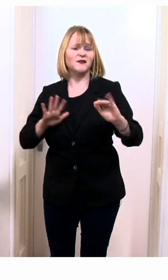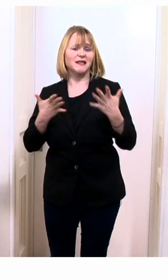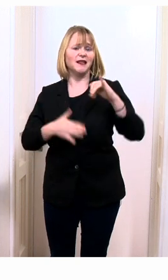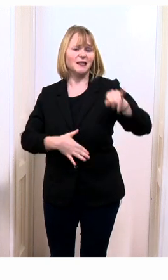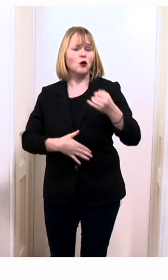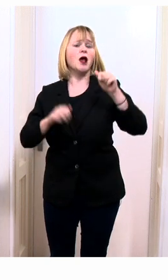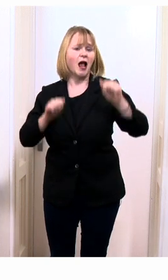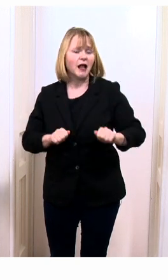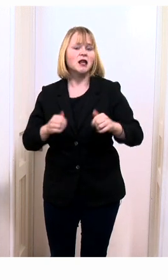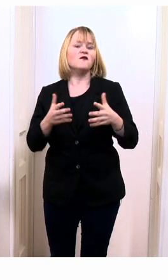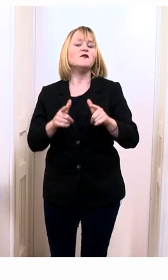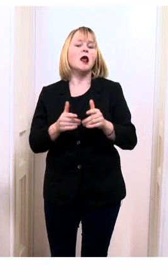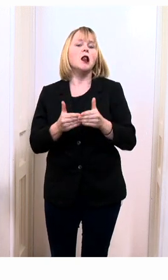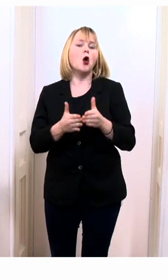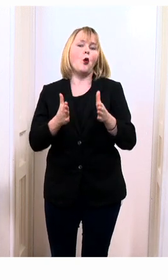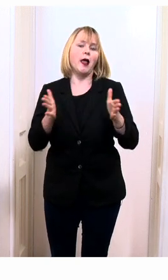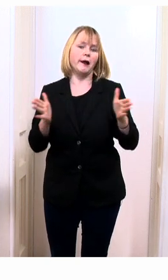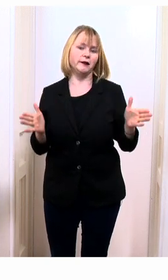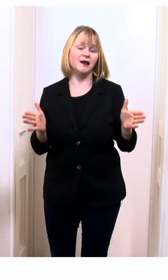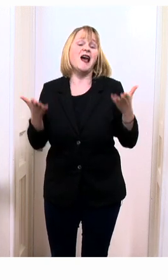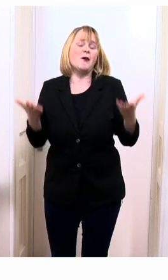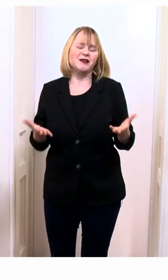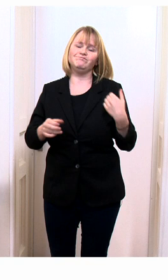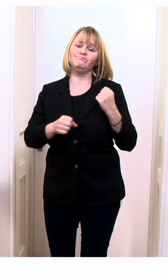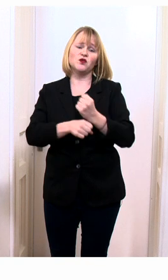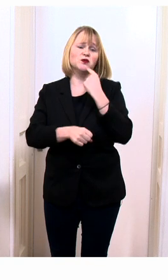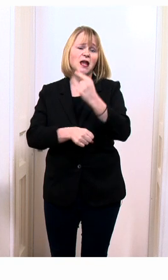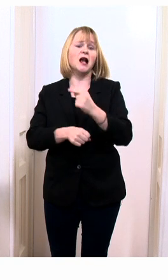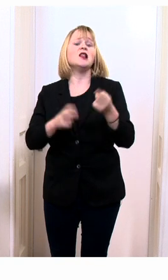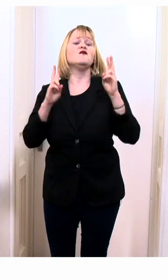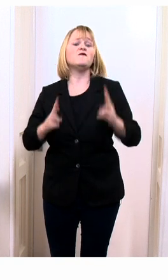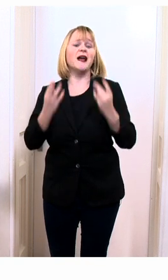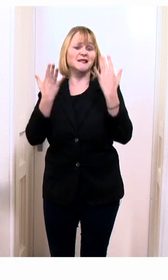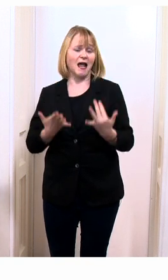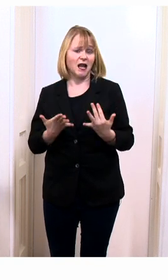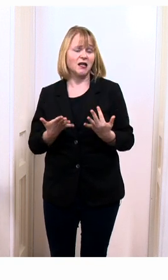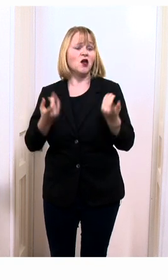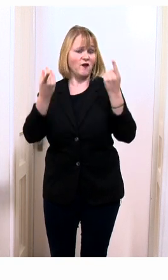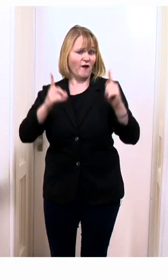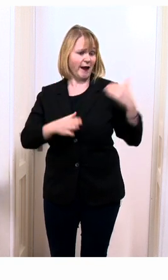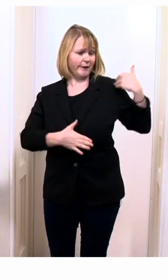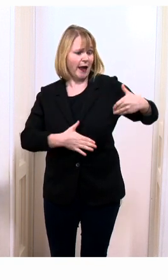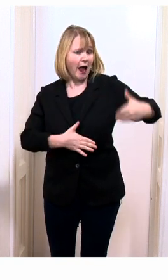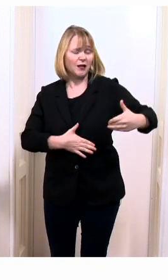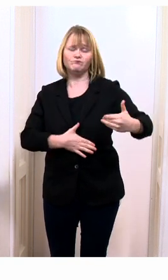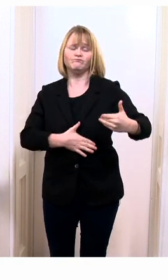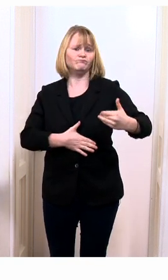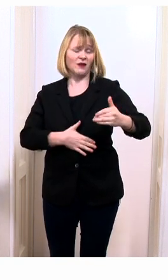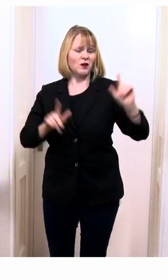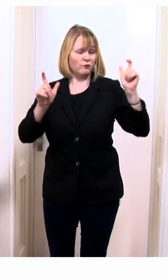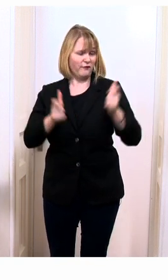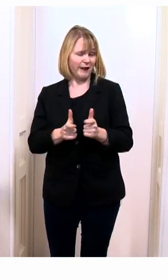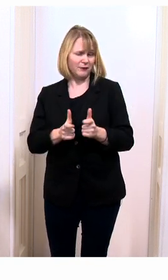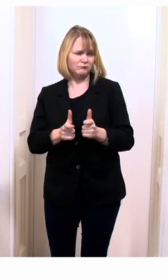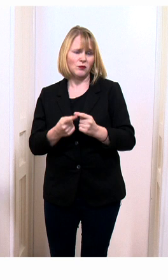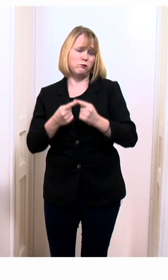können. Doch leider haben sich die Fallzahlen über die Festtage nicht wie gewünscht entwickelt. Im Gegenteil,